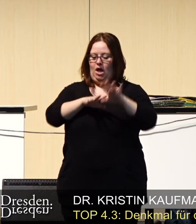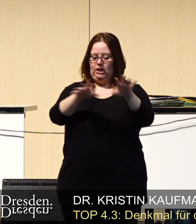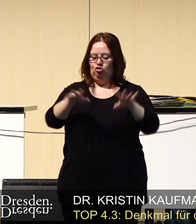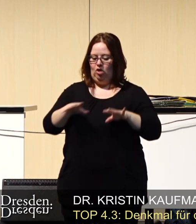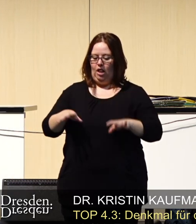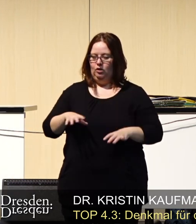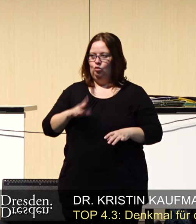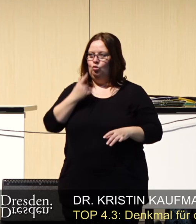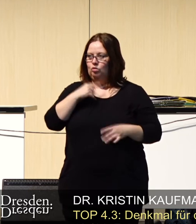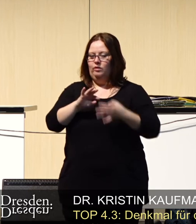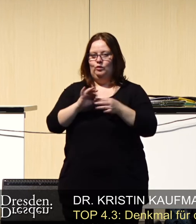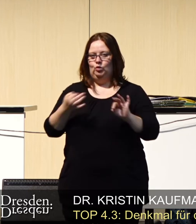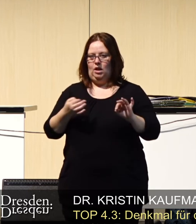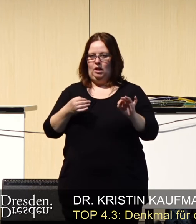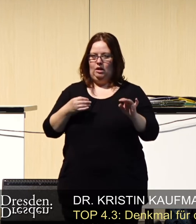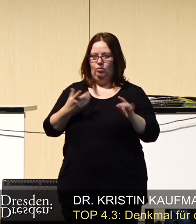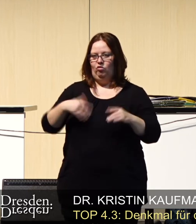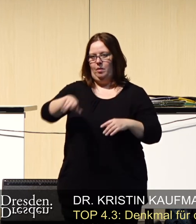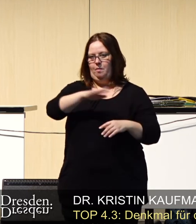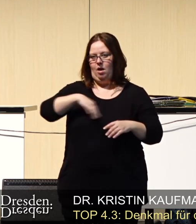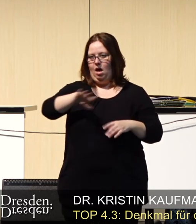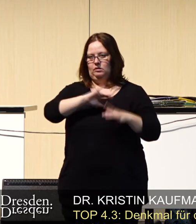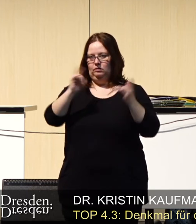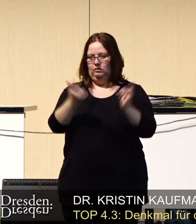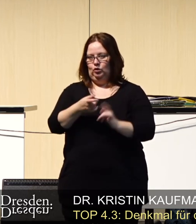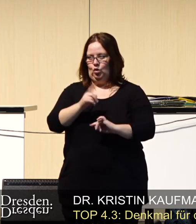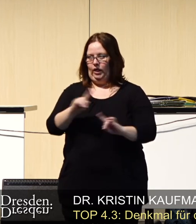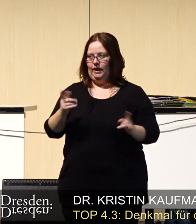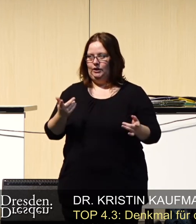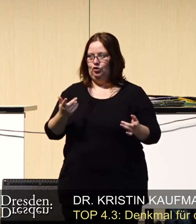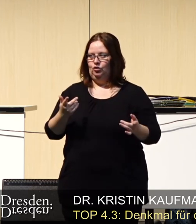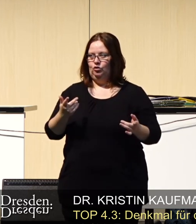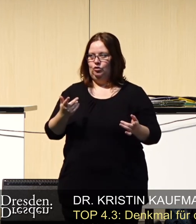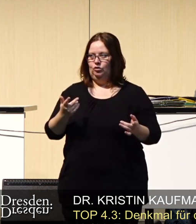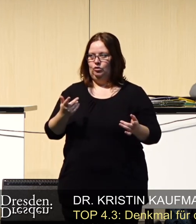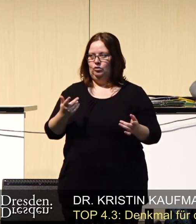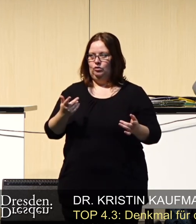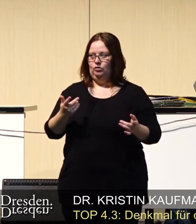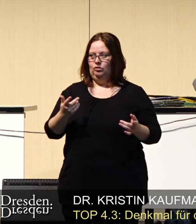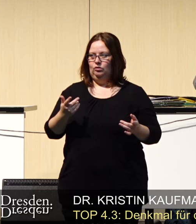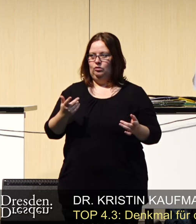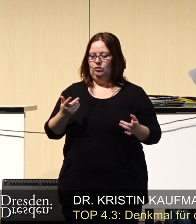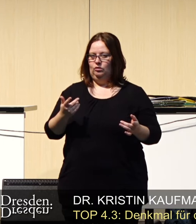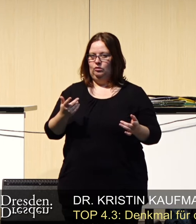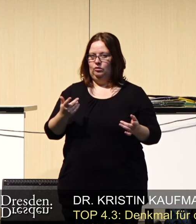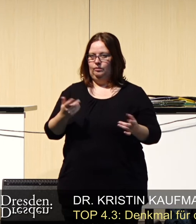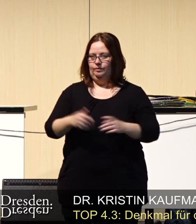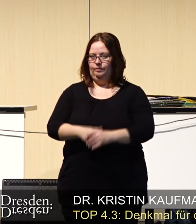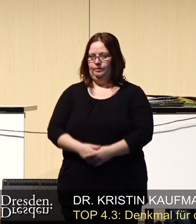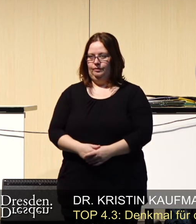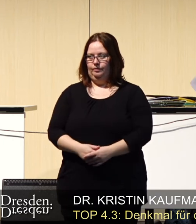stadtgestalterischen Funktionalitäten des Platzes nicht zuwiderlaufen.